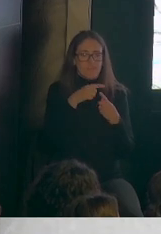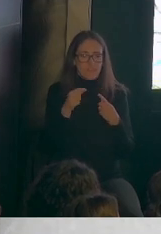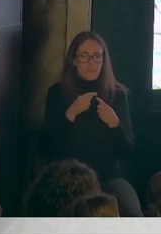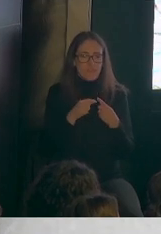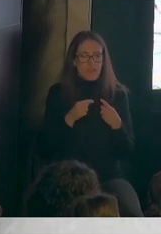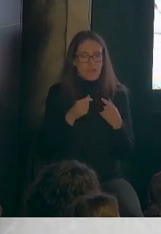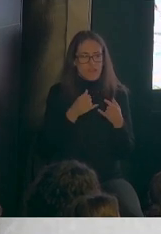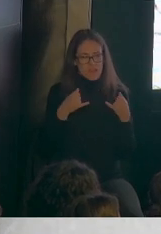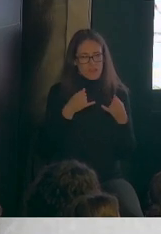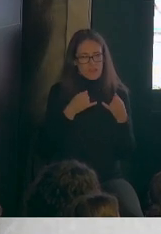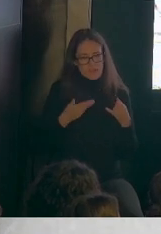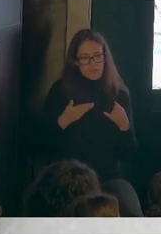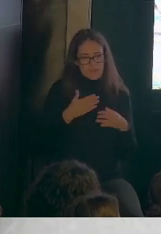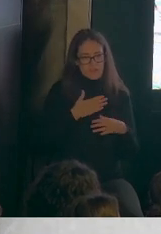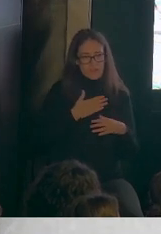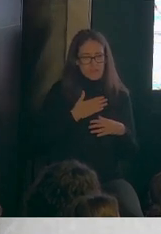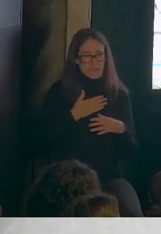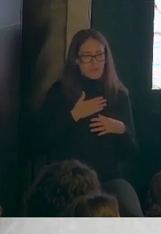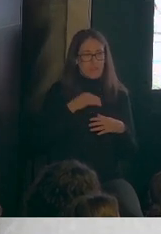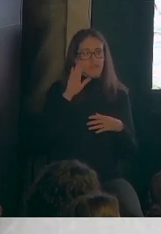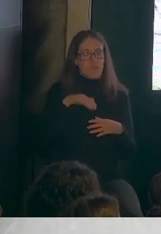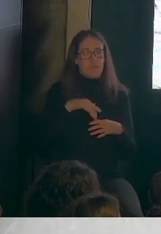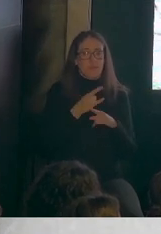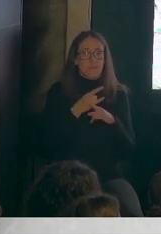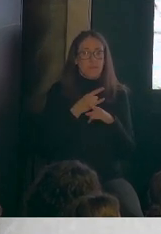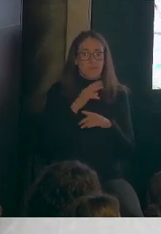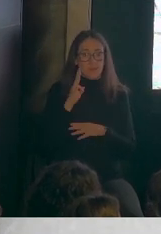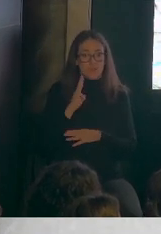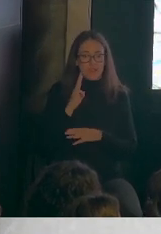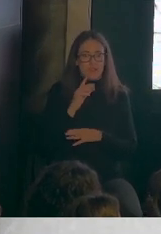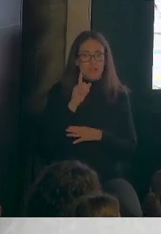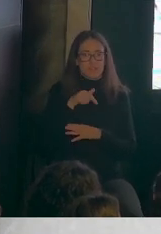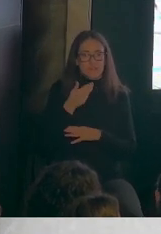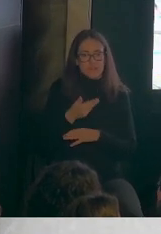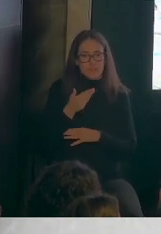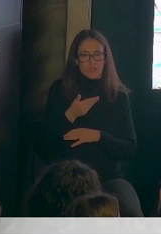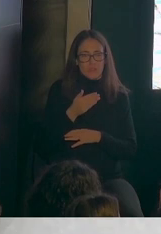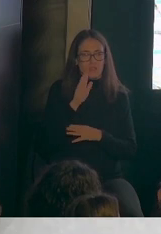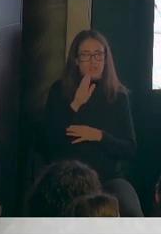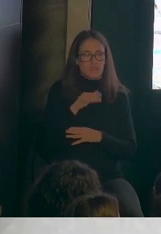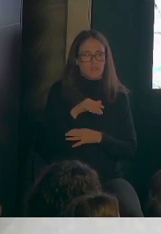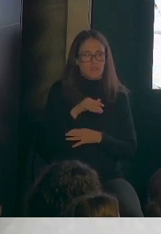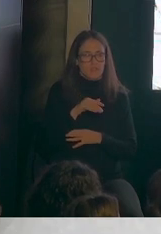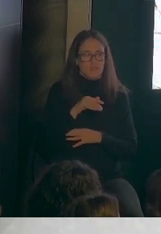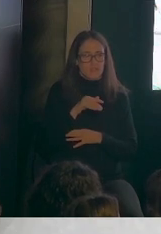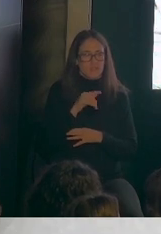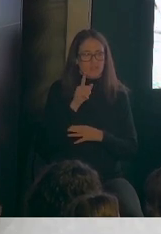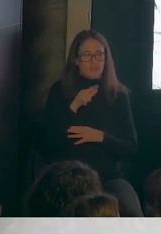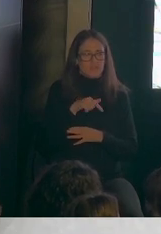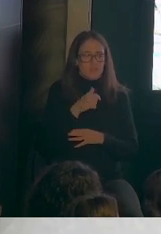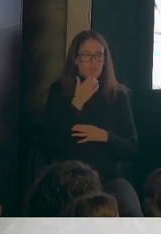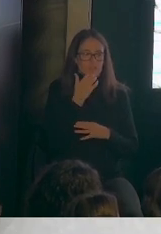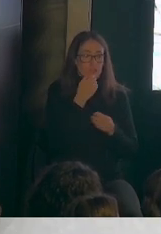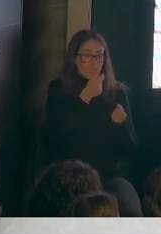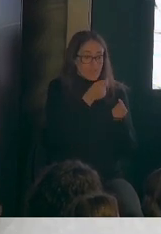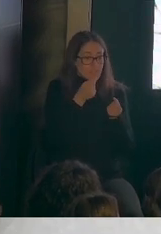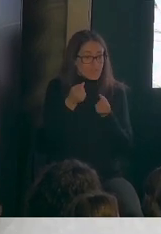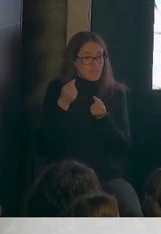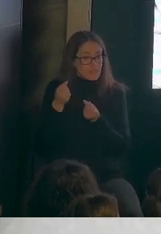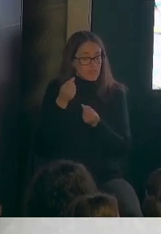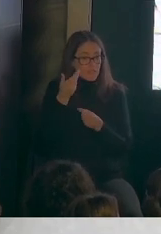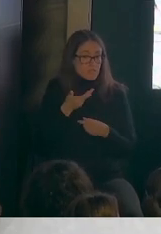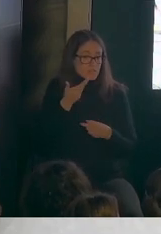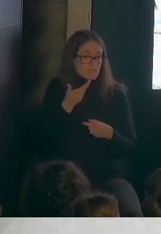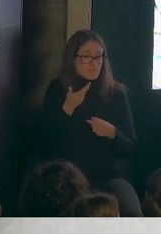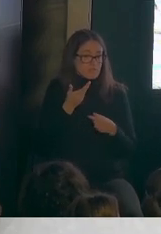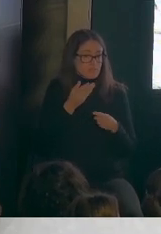molt important. Les proteïnes i que a part de tots aquests aspectes que serien